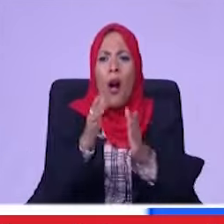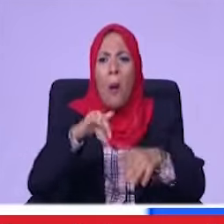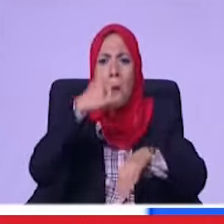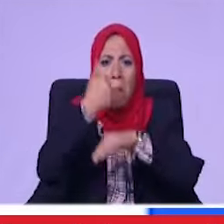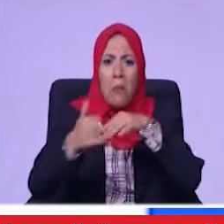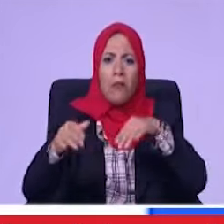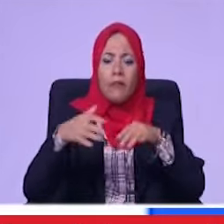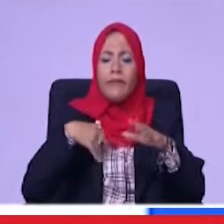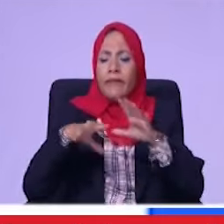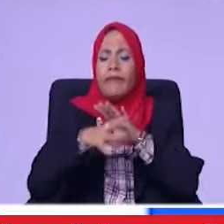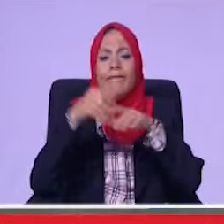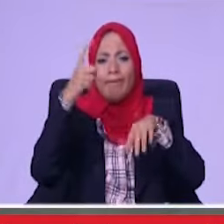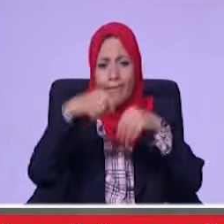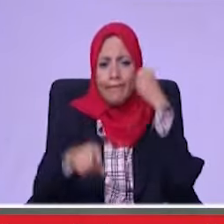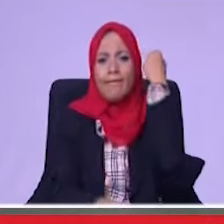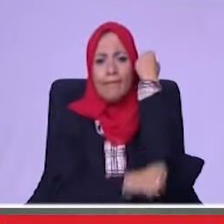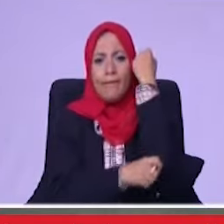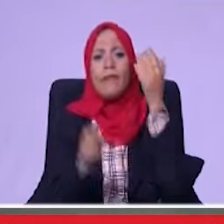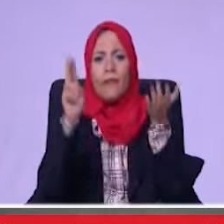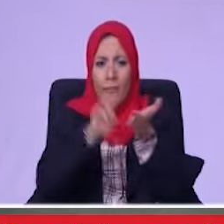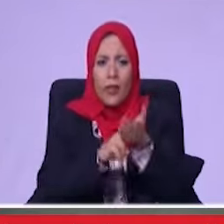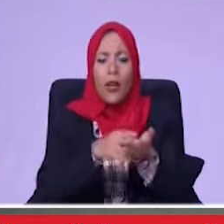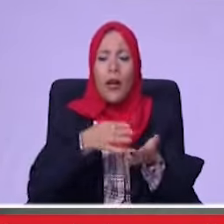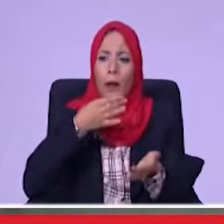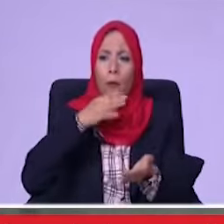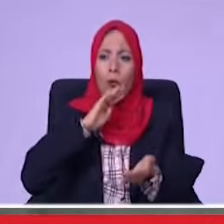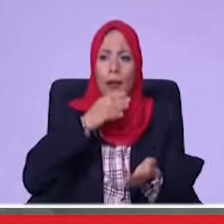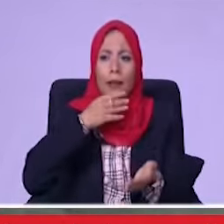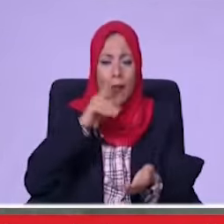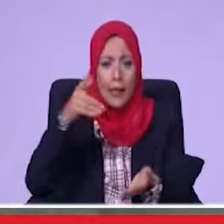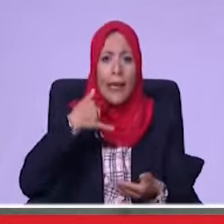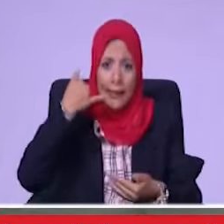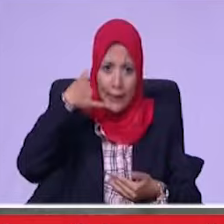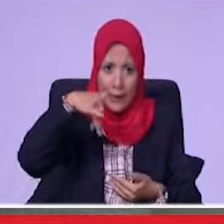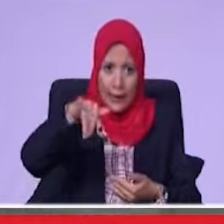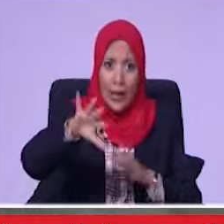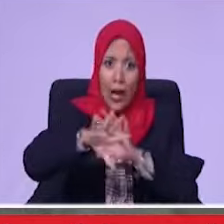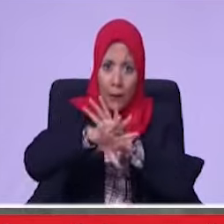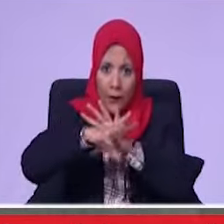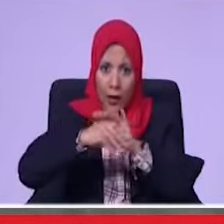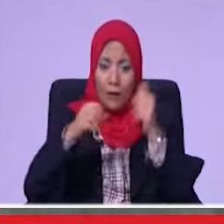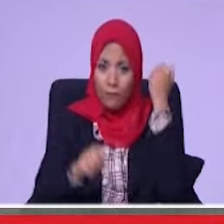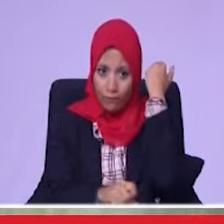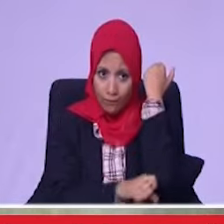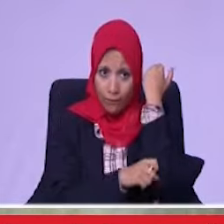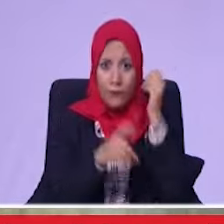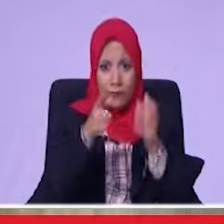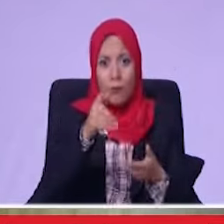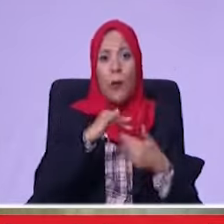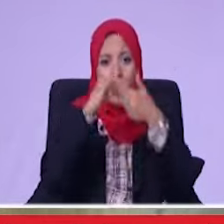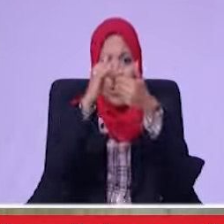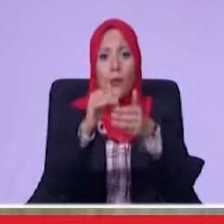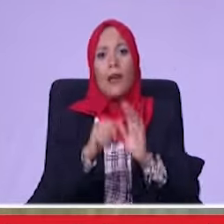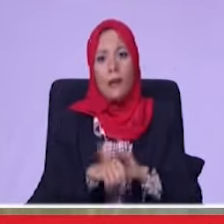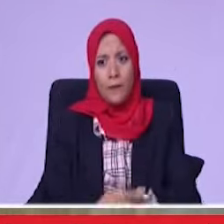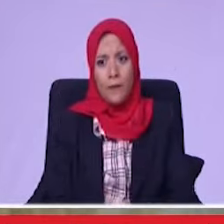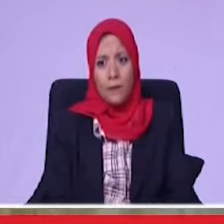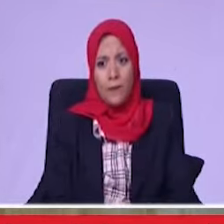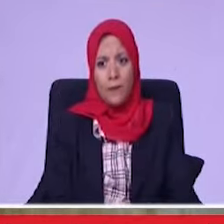وتحتاج لتركيب طرف صناعي، وبحمد الله استطاع البرنامج توفير الطرف الصناعي لها.